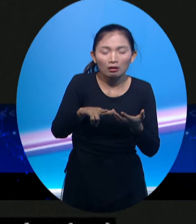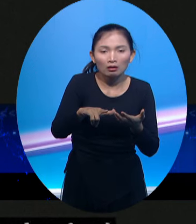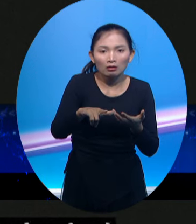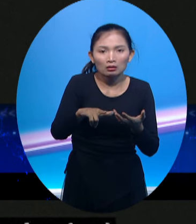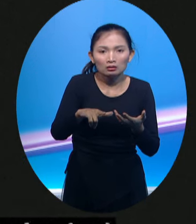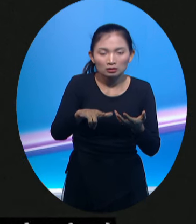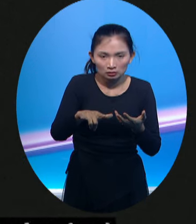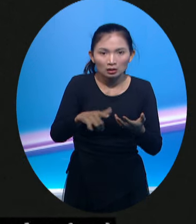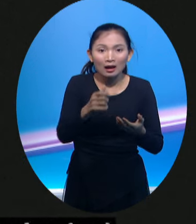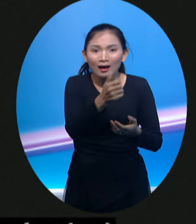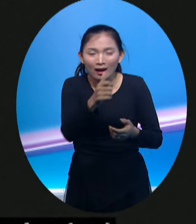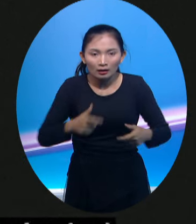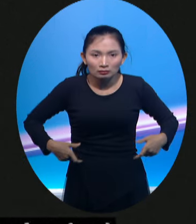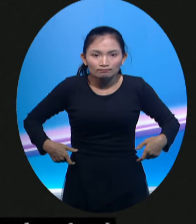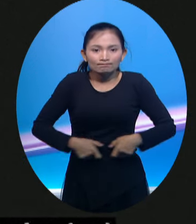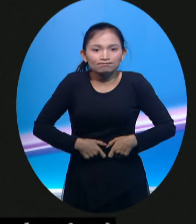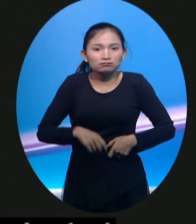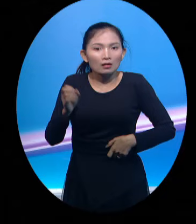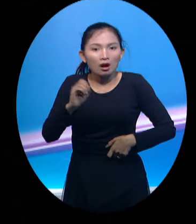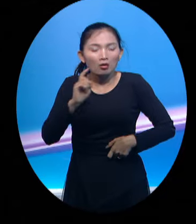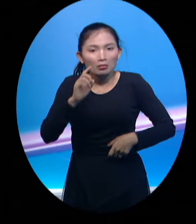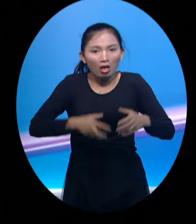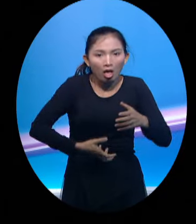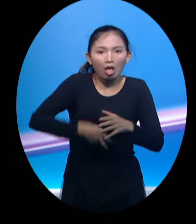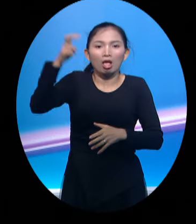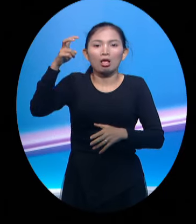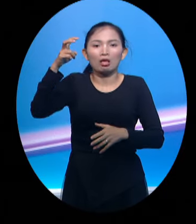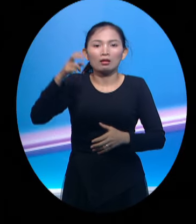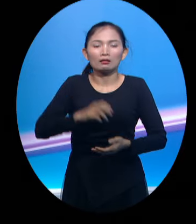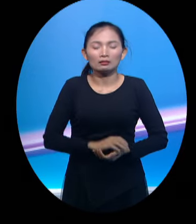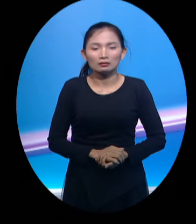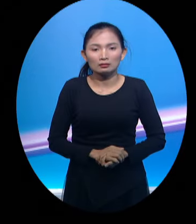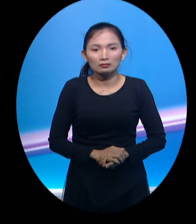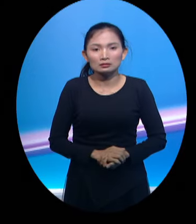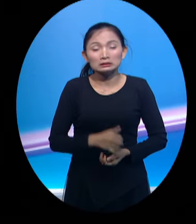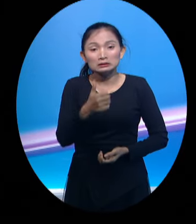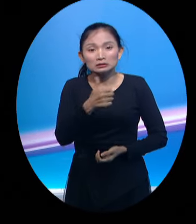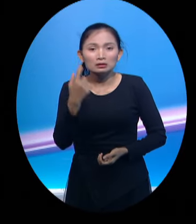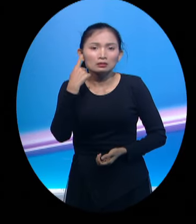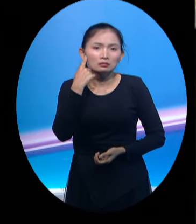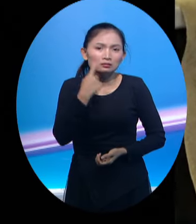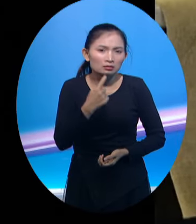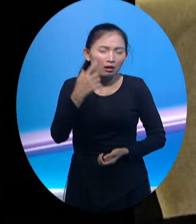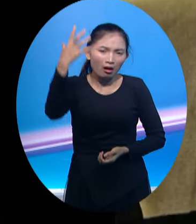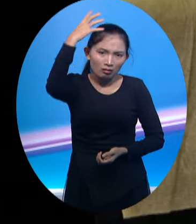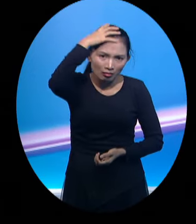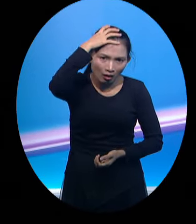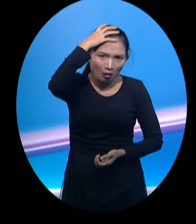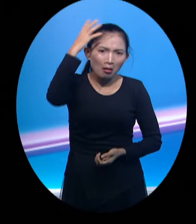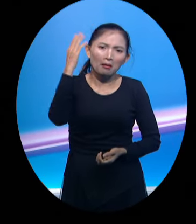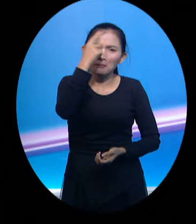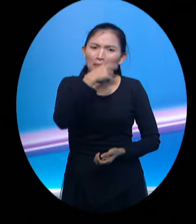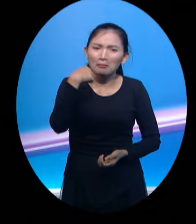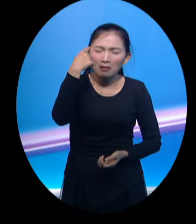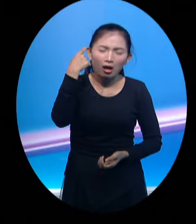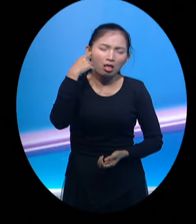cài D an toàn đều bị hất Văn lên trần hình ảnh cũng cho thấy nhiều người bị chấn thương ở vùng đầu và mặt hành lý và thức ăn